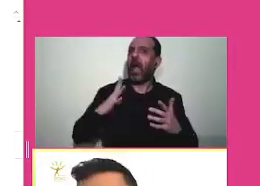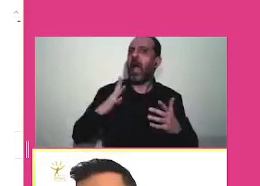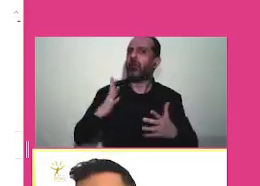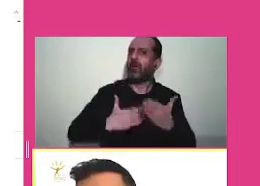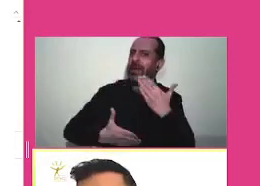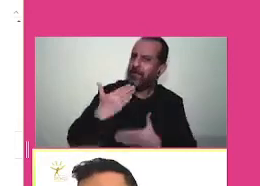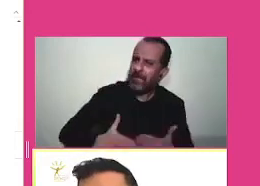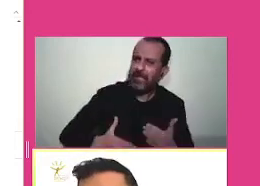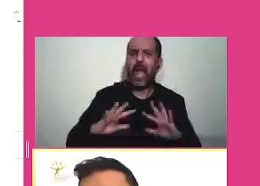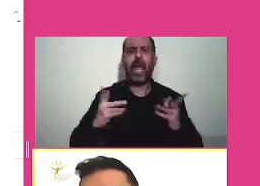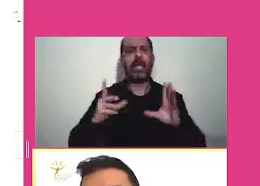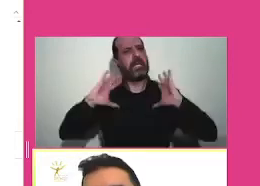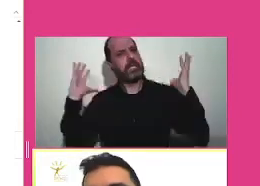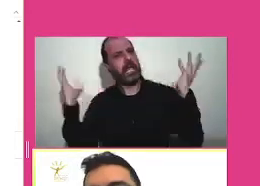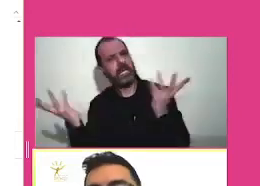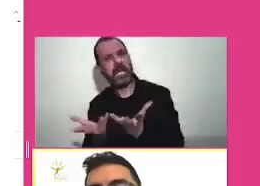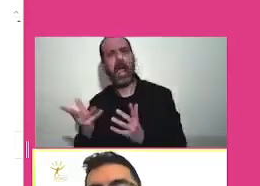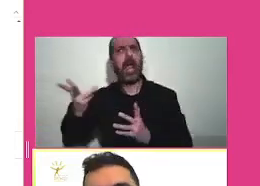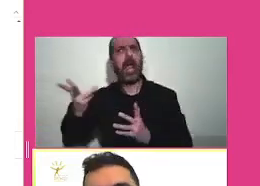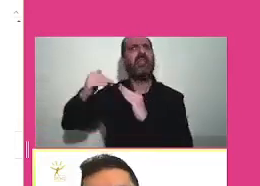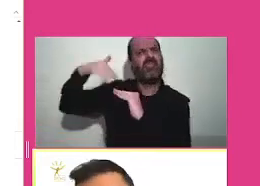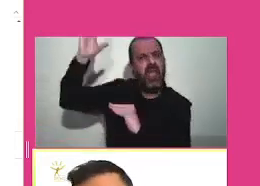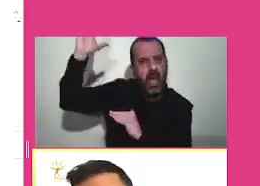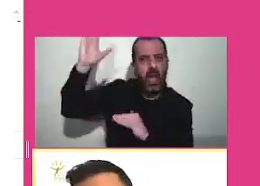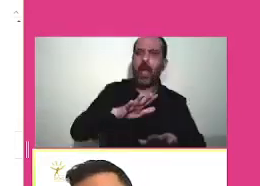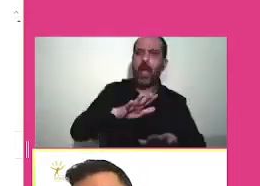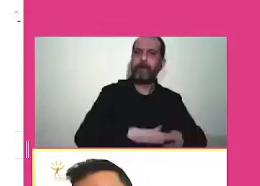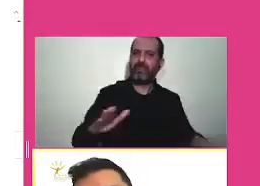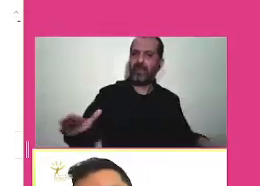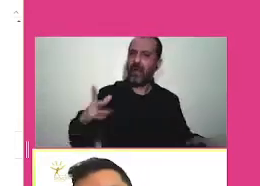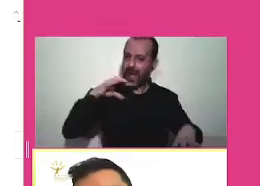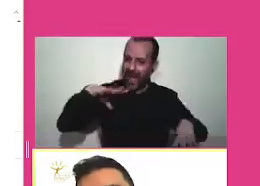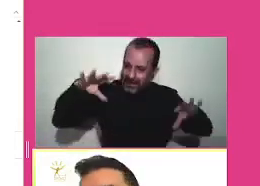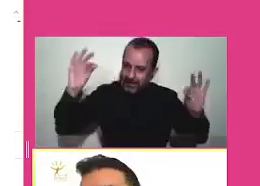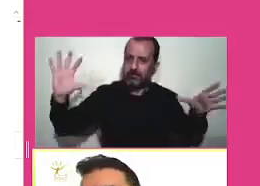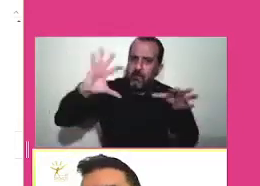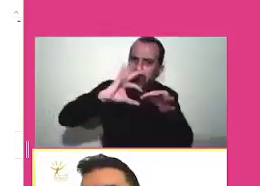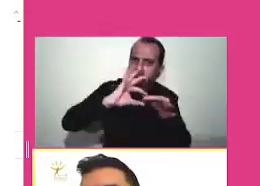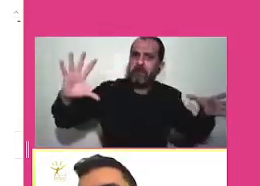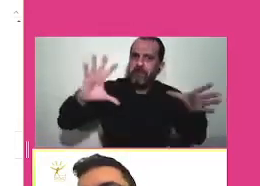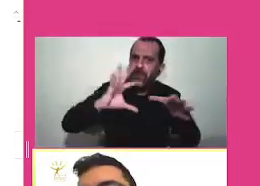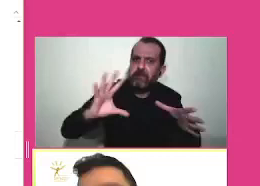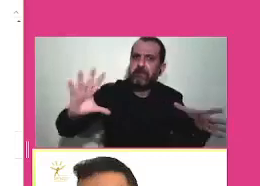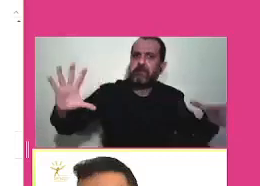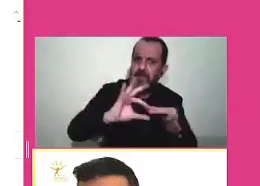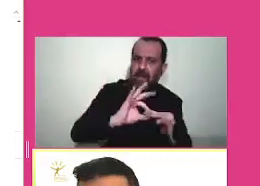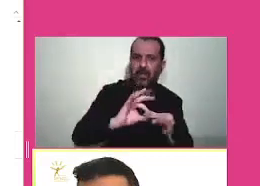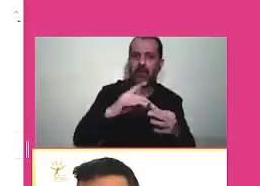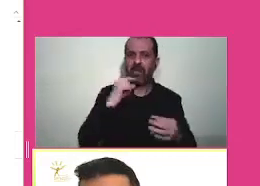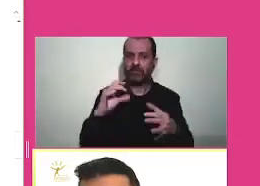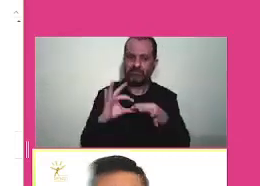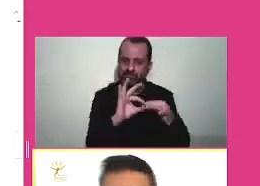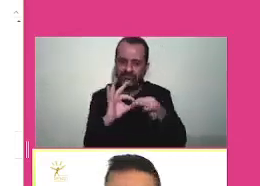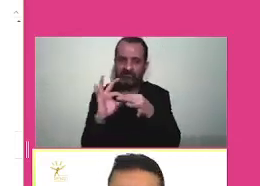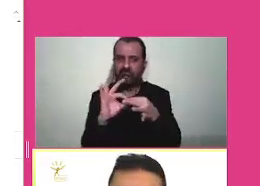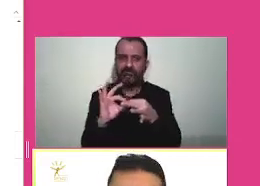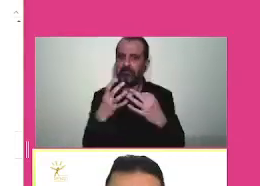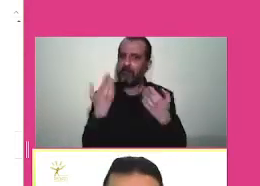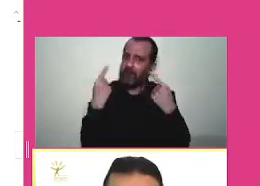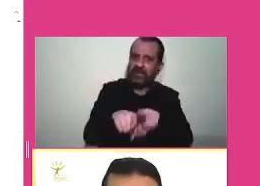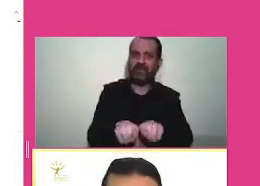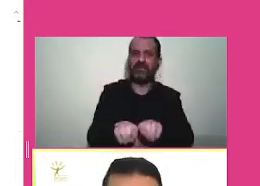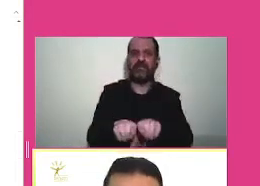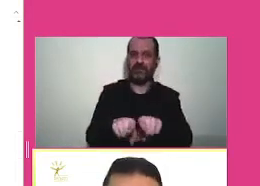ευρύτερα ηλικιωμένους, και έτσι να μπορέσουμε να δημιουργήσουμε μια έννοια συνύπαρξης σε αυτές τις ομάδες.